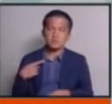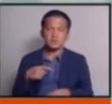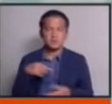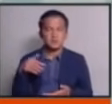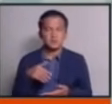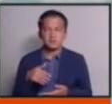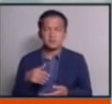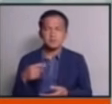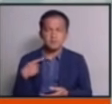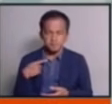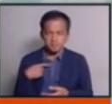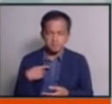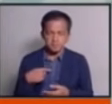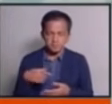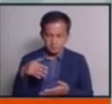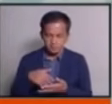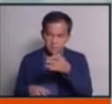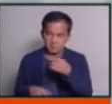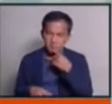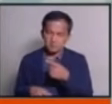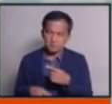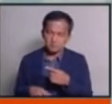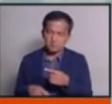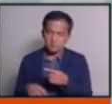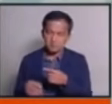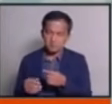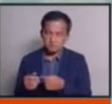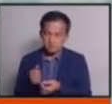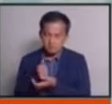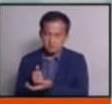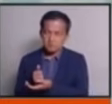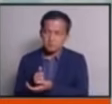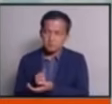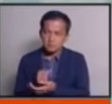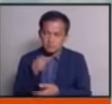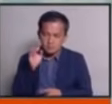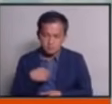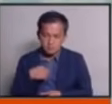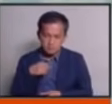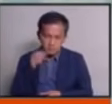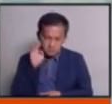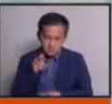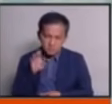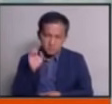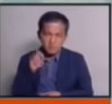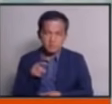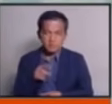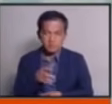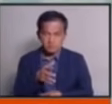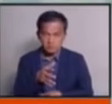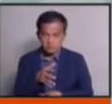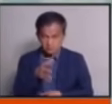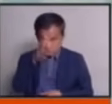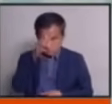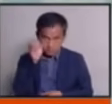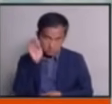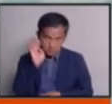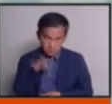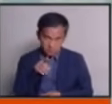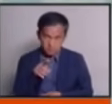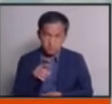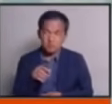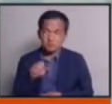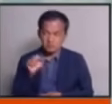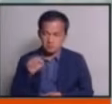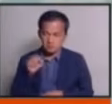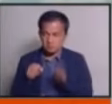po. Bago namatay ang tatay, sabi, natulungan kayo yung mga kapatid ko nga. Ang tatay nilang kapatid mo? Opo, yung kuya ko naman. Opo,